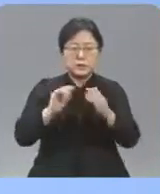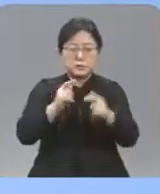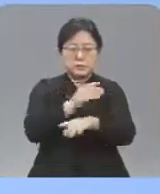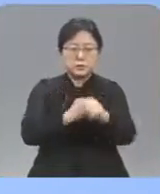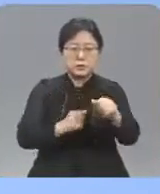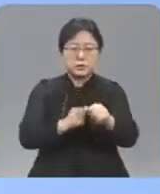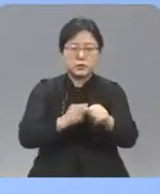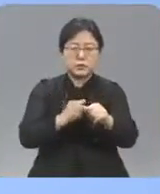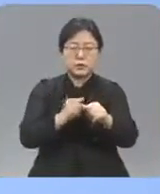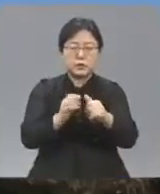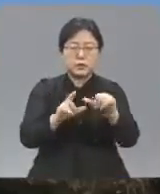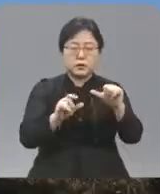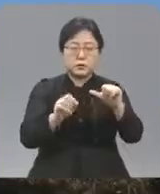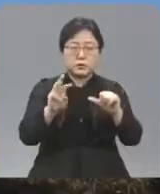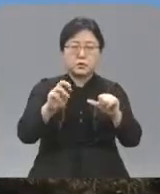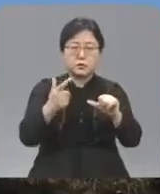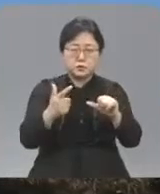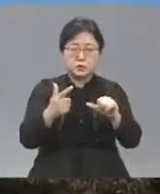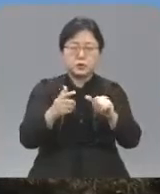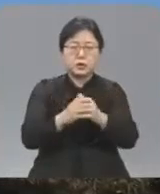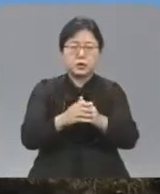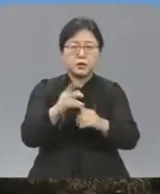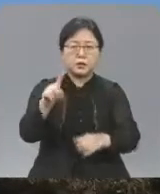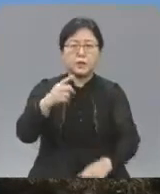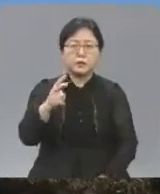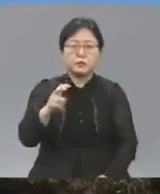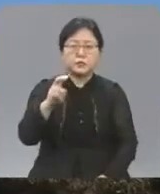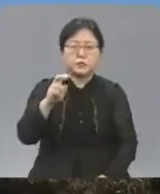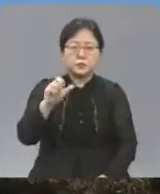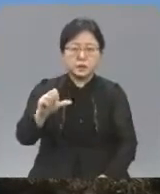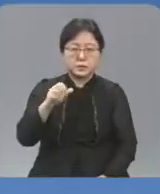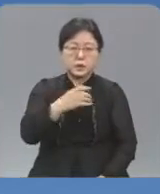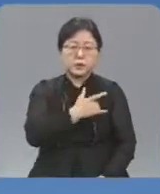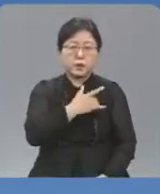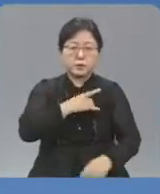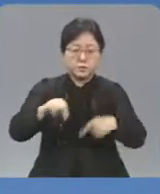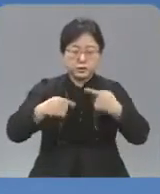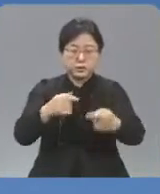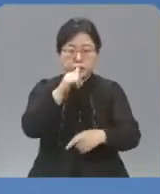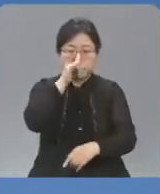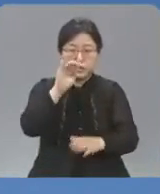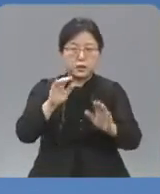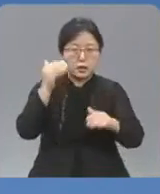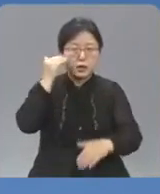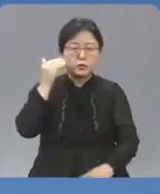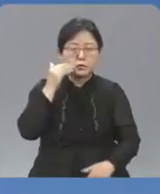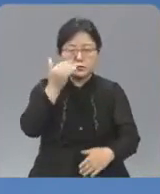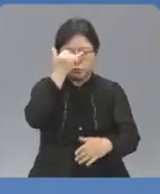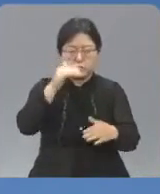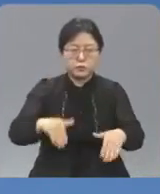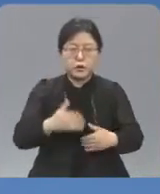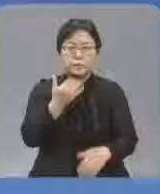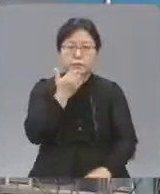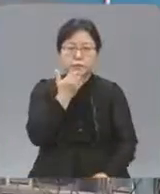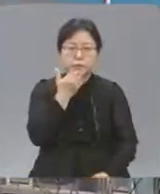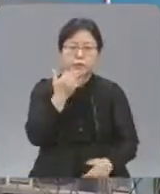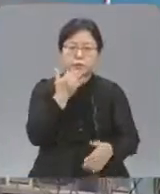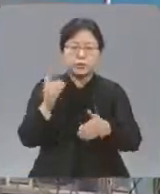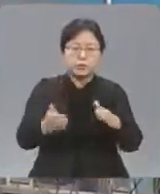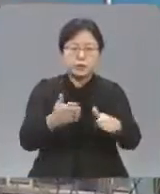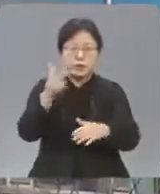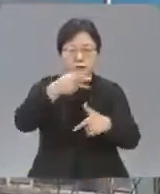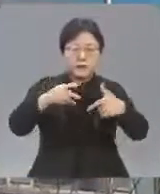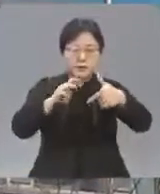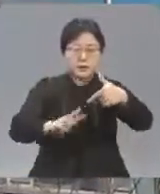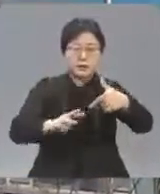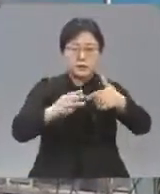지난달까지 36개 국가와 지방정부 등 125개 회원을 보유하고 있으며 우리나라는 충남과 서울, 경기,